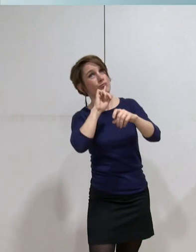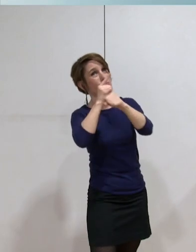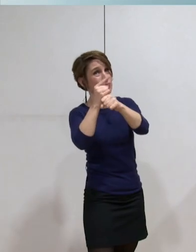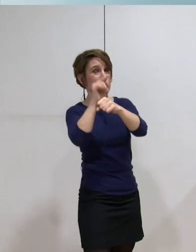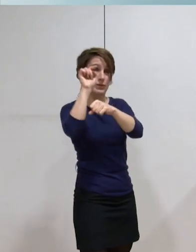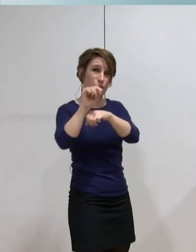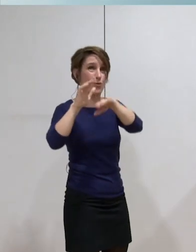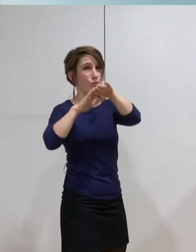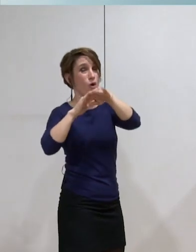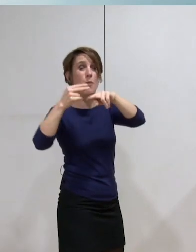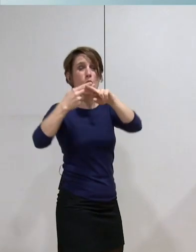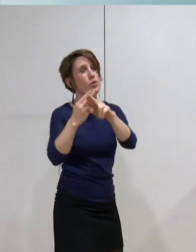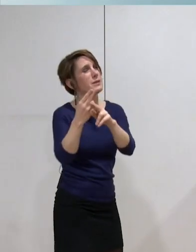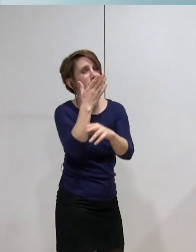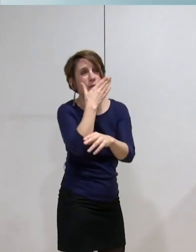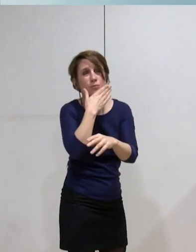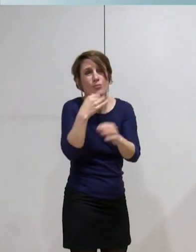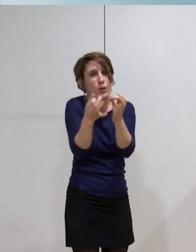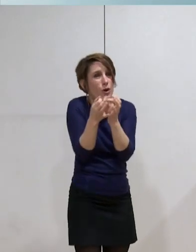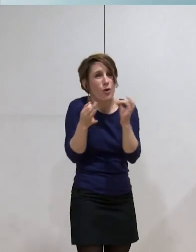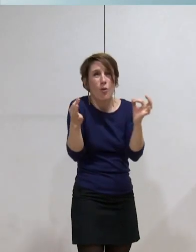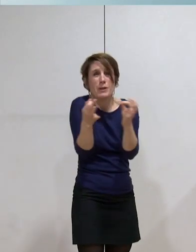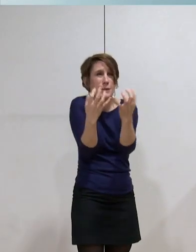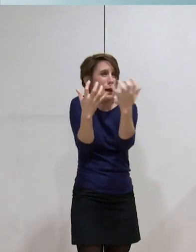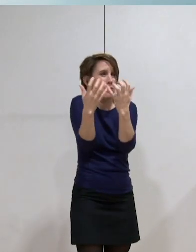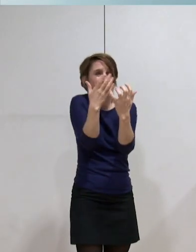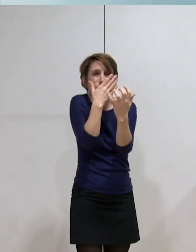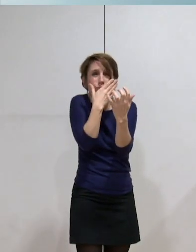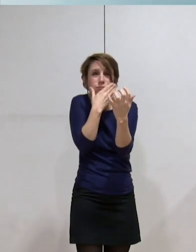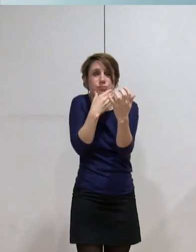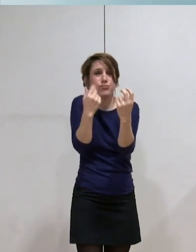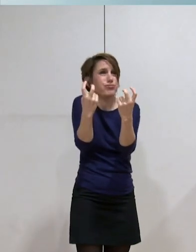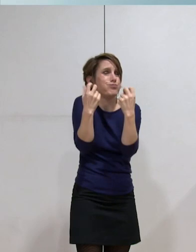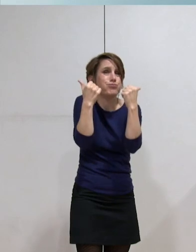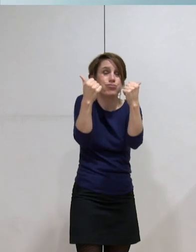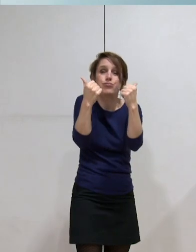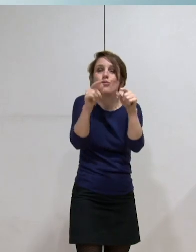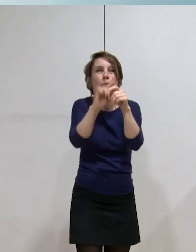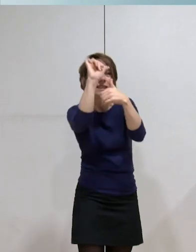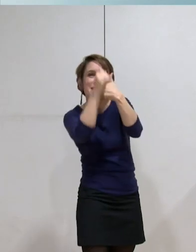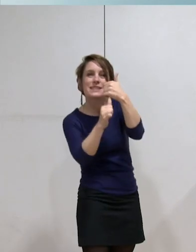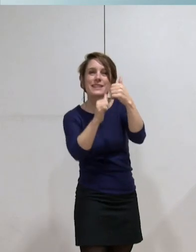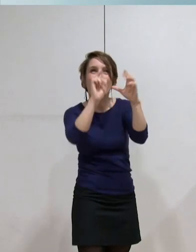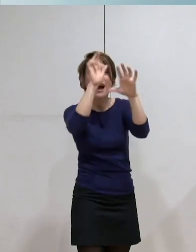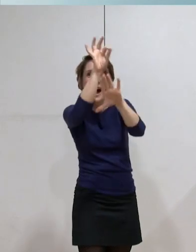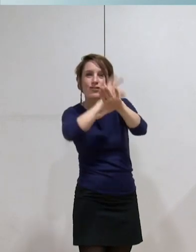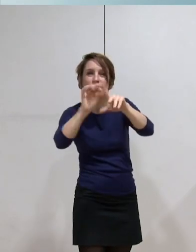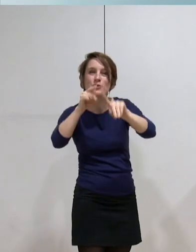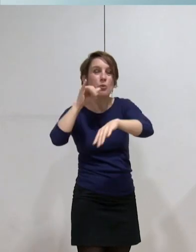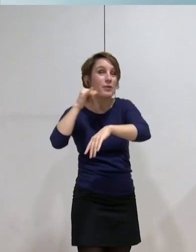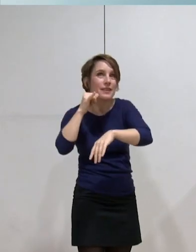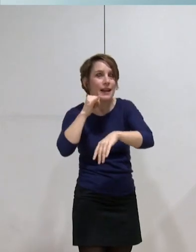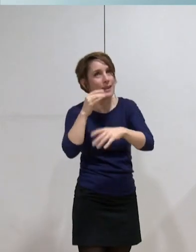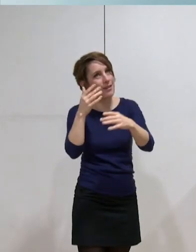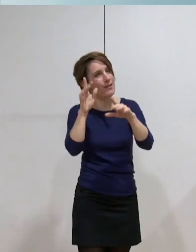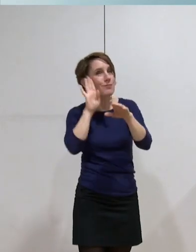cet outil extraordinaire ce petit théâtre euh à l'italienne du centre-ville pour faire des résidences